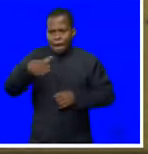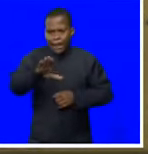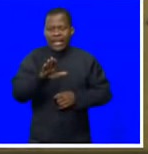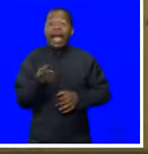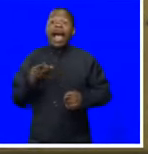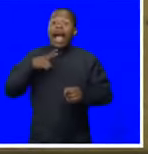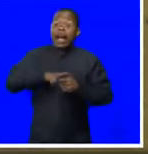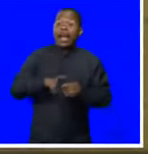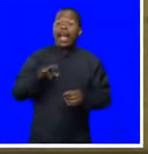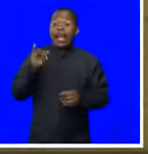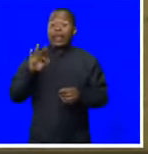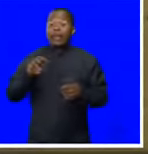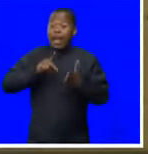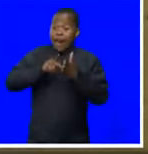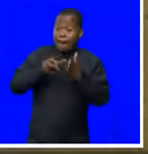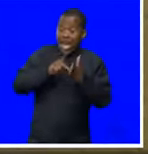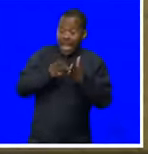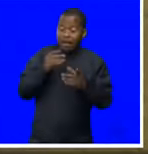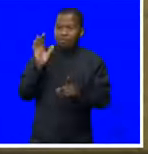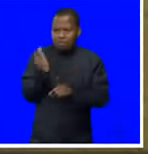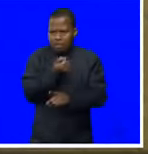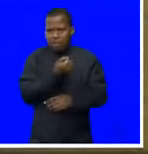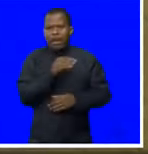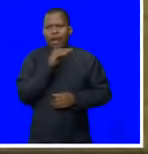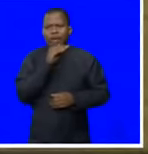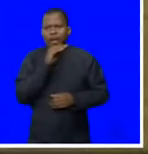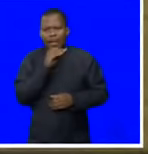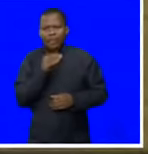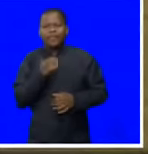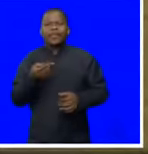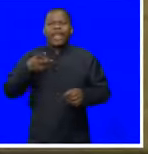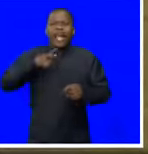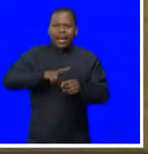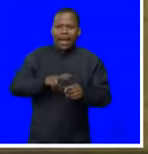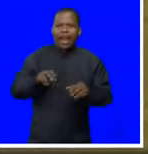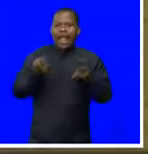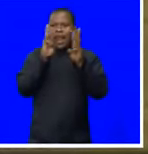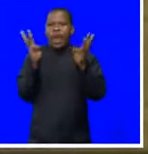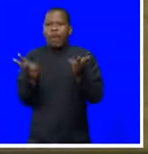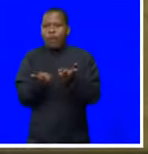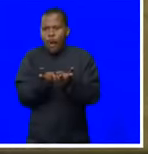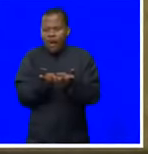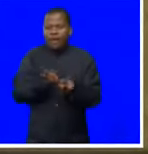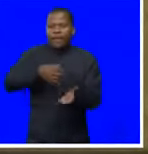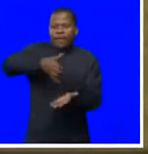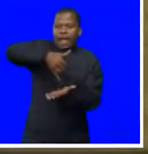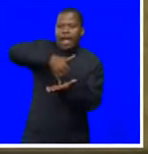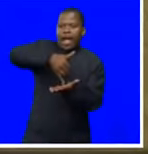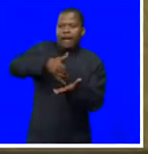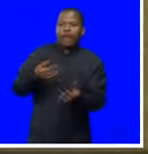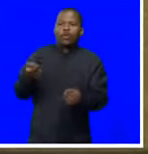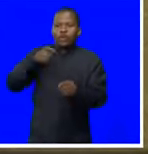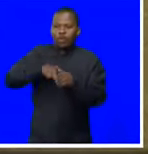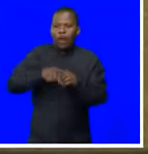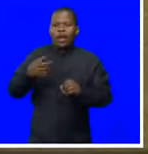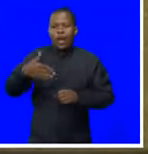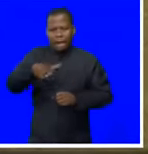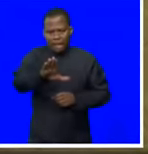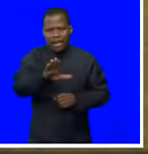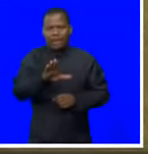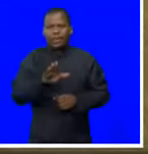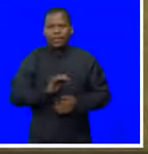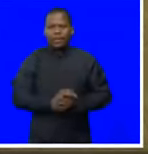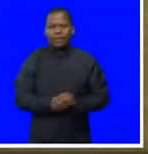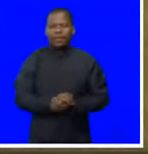sesiyaplana lokuthi sifika njani kuma finals e-World Cup. Lama preparation abo Chan nabo